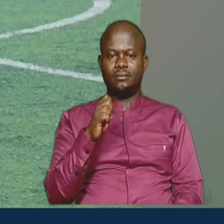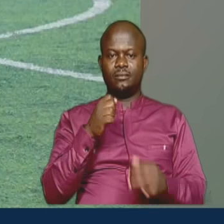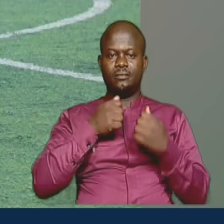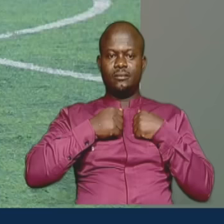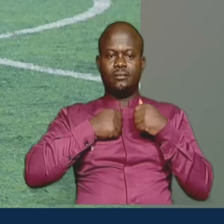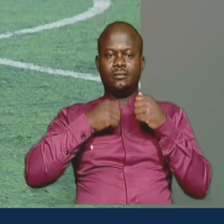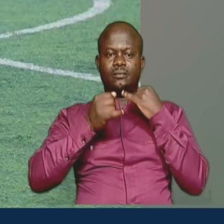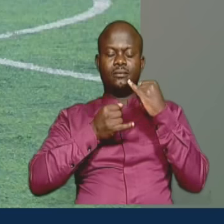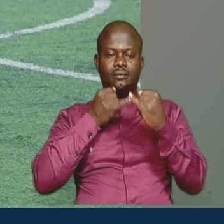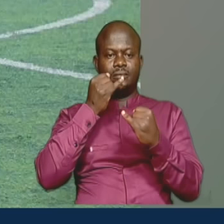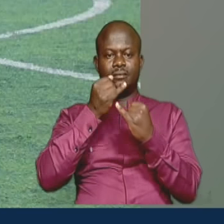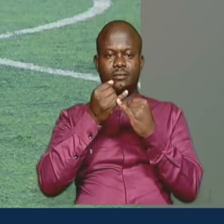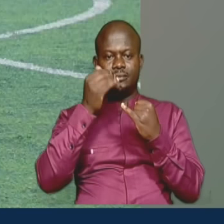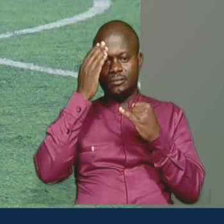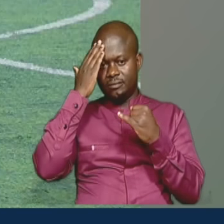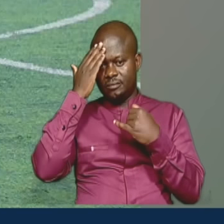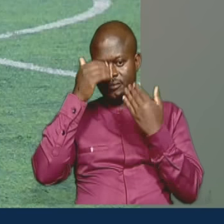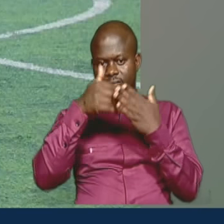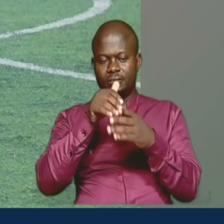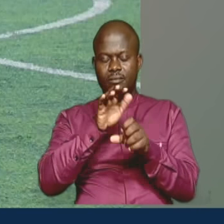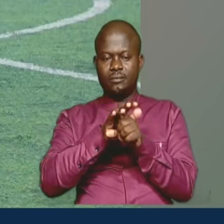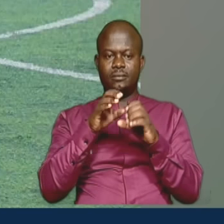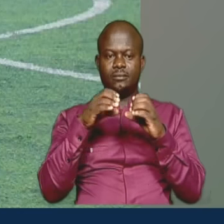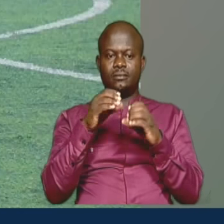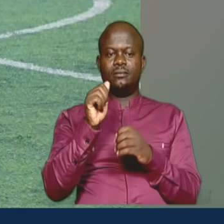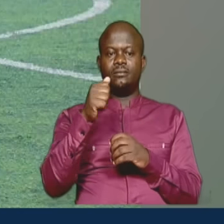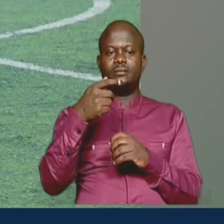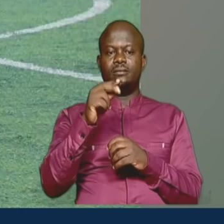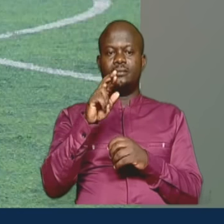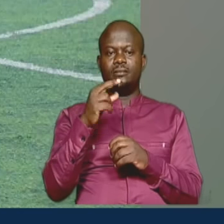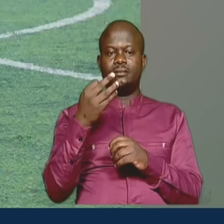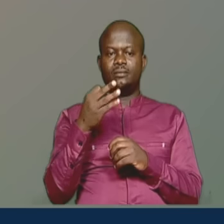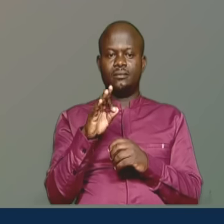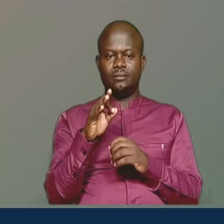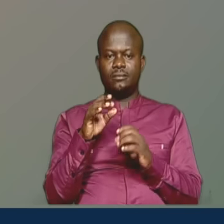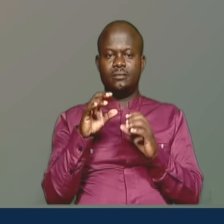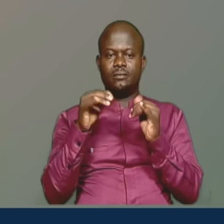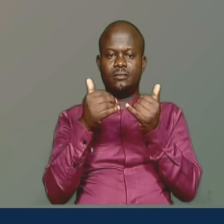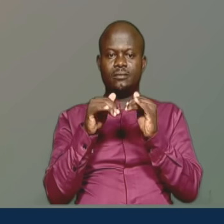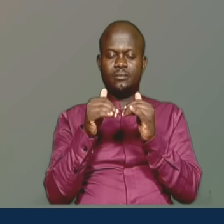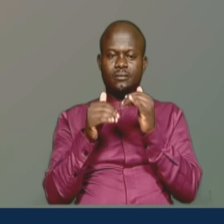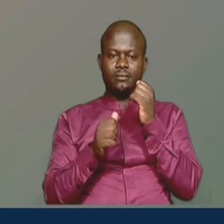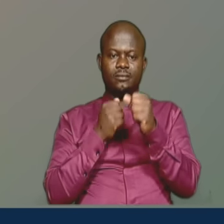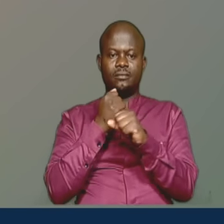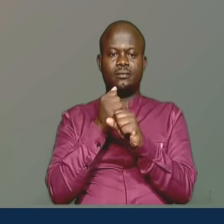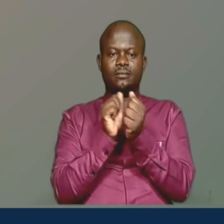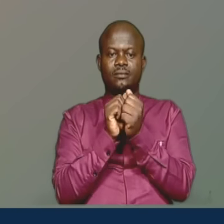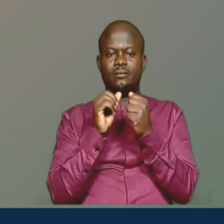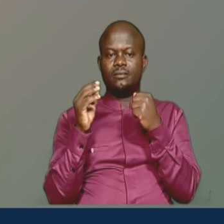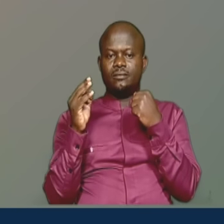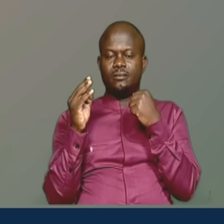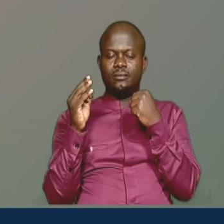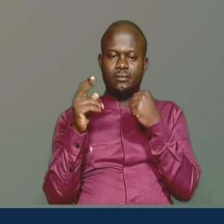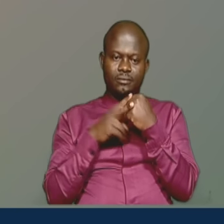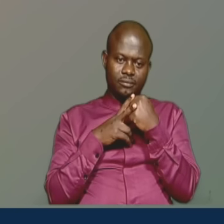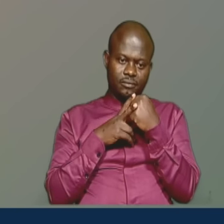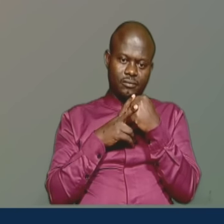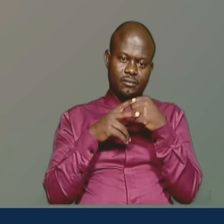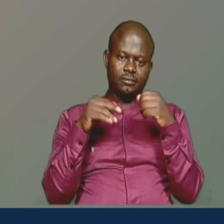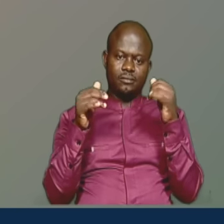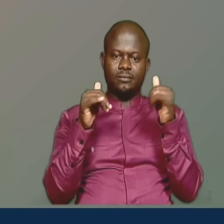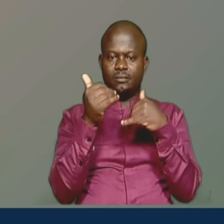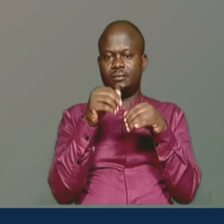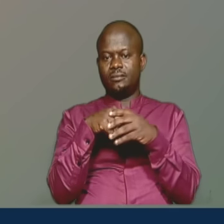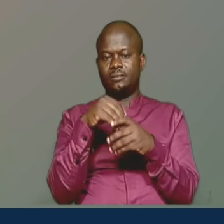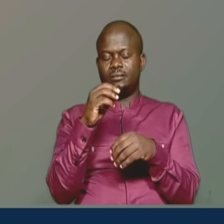w'umunyarwanda wamenyekanye mu kipe cyane cyane nk'ikipe nka APR uyabaye kapiteni ikipe y'abatari imyaka 17 yakinye igikombe cy'isi muri Mexique yakipe na